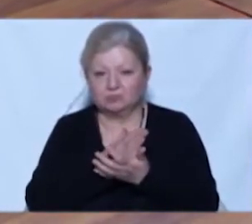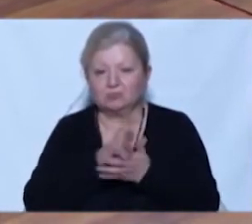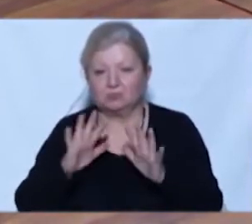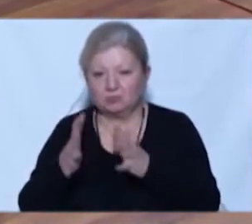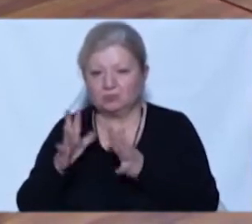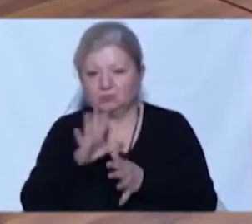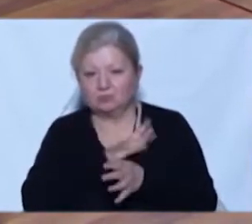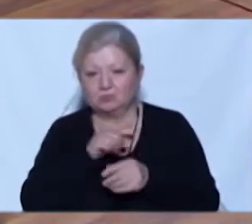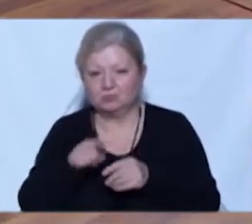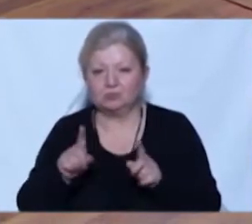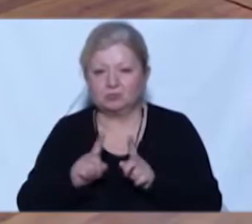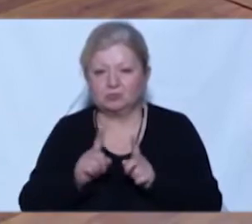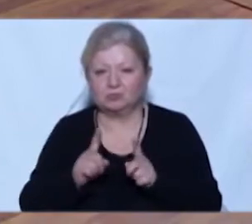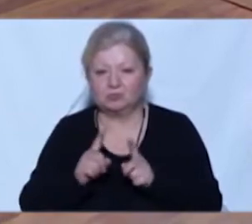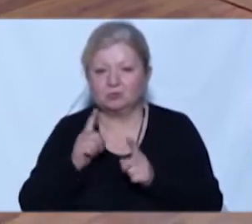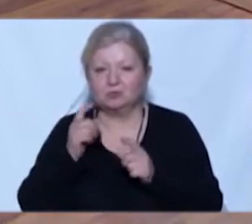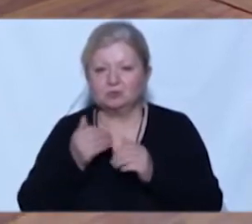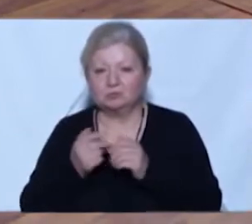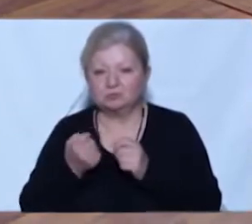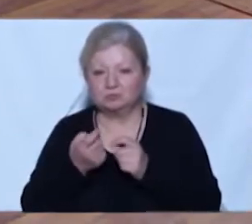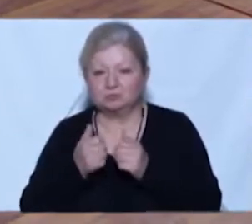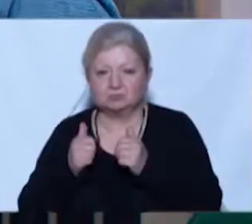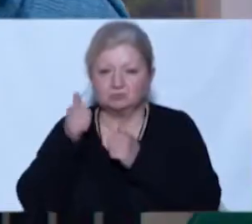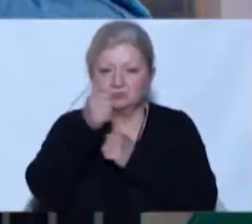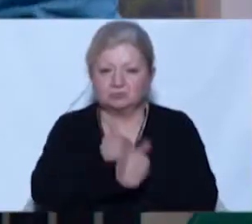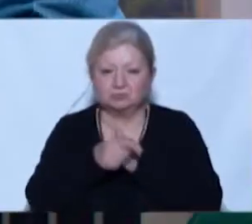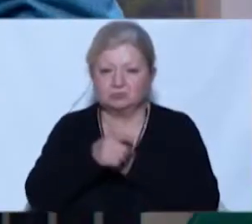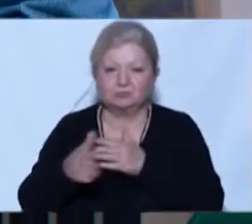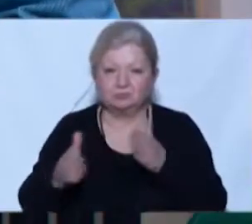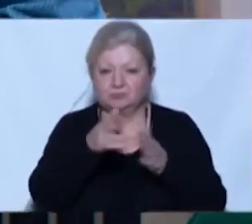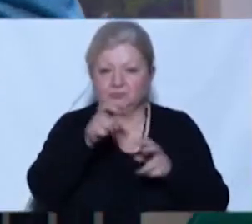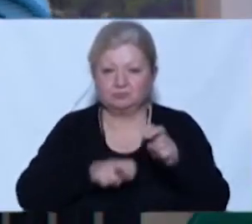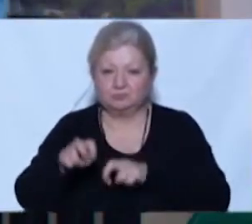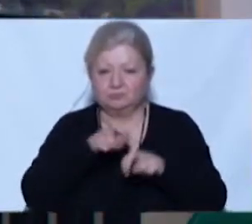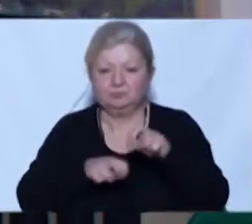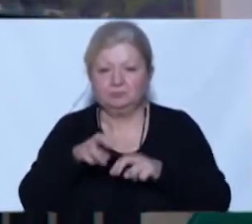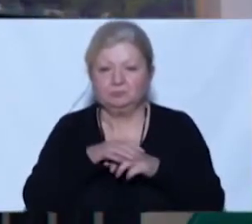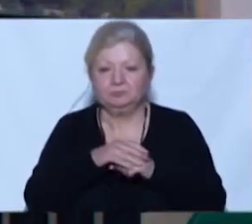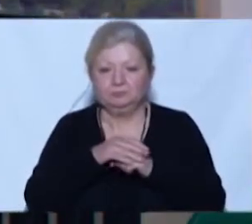მოვლენა იყო, რომელმაც წინ წასწია ამ გზის ძიება.